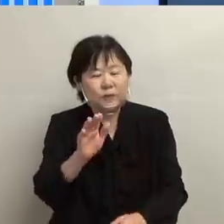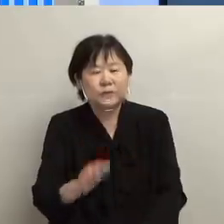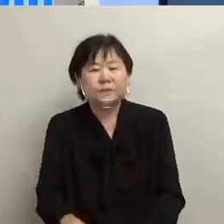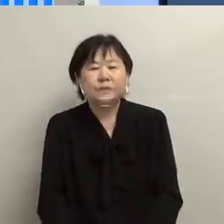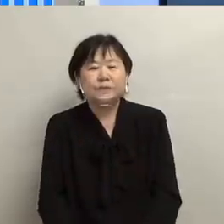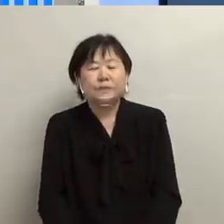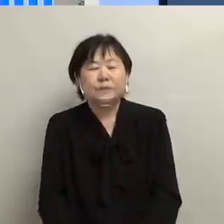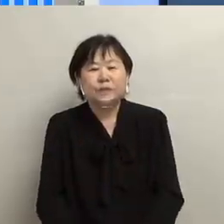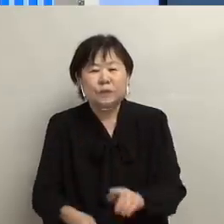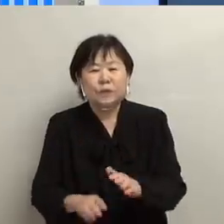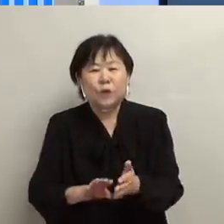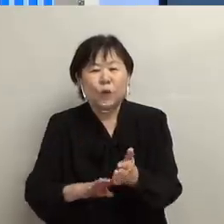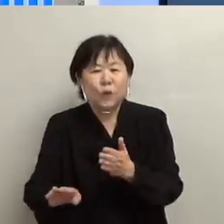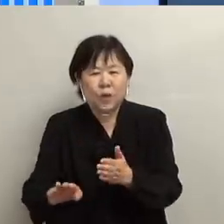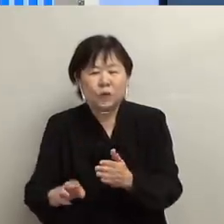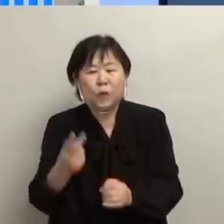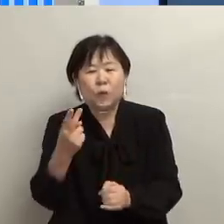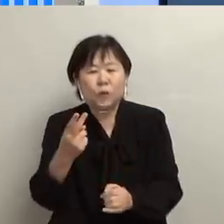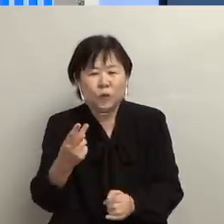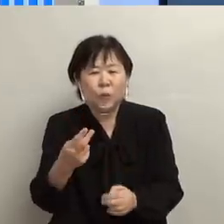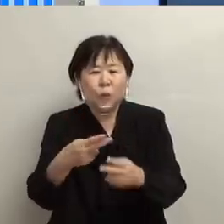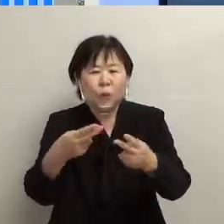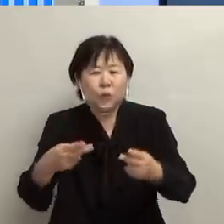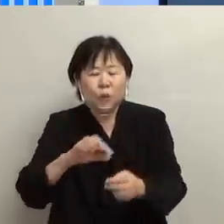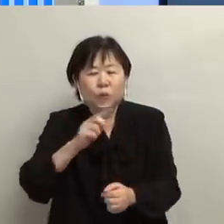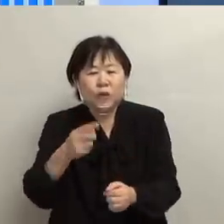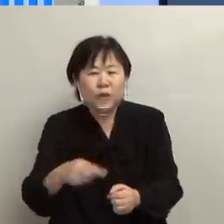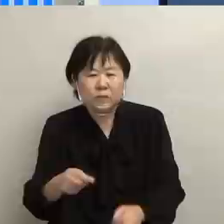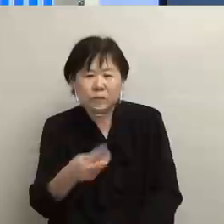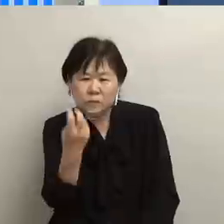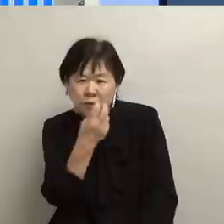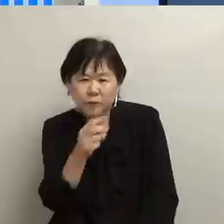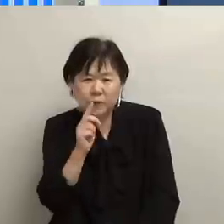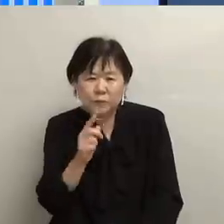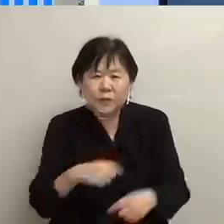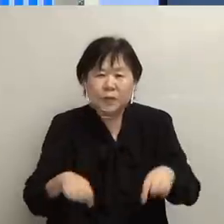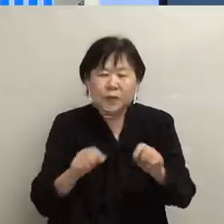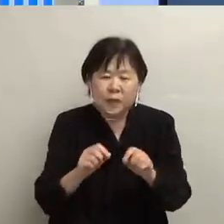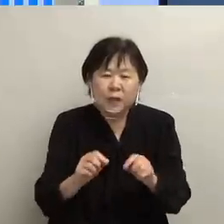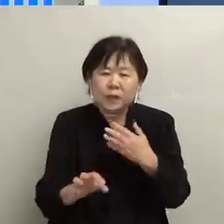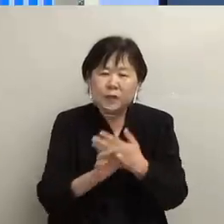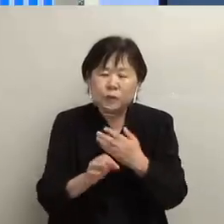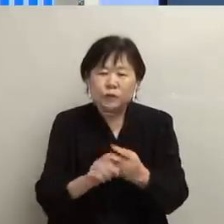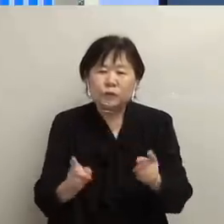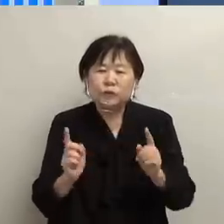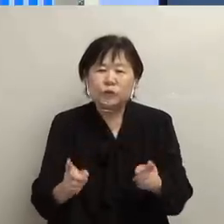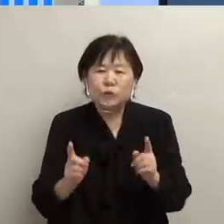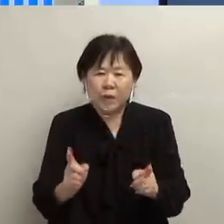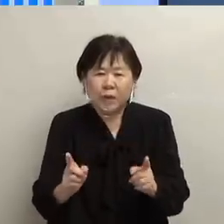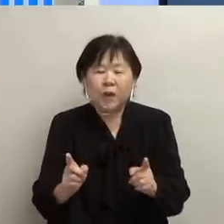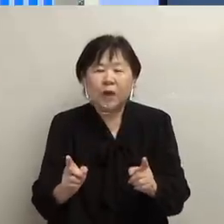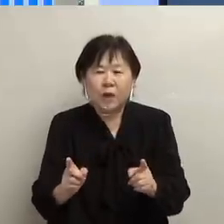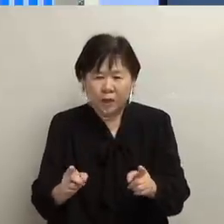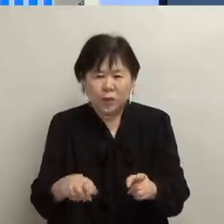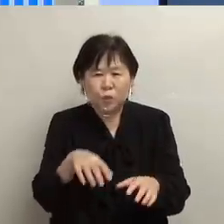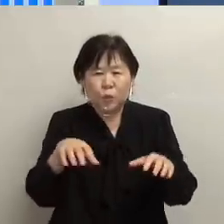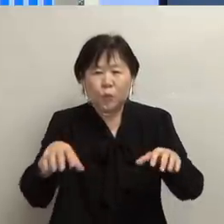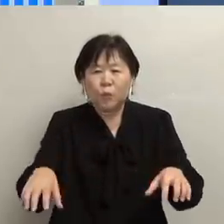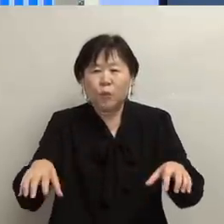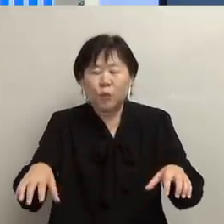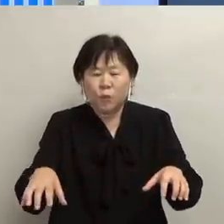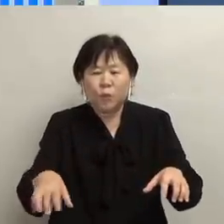あの他の都道府県の代金せっセンターのデータも調べていましたけれどもおそらく群馬県のこの2つの接種センターが最も